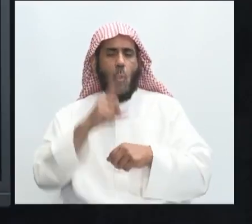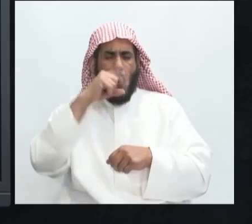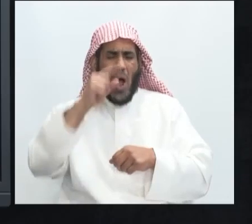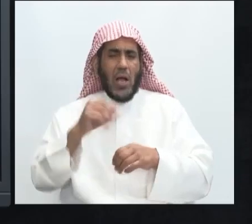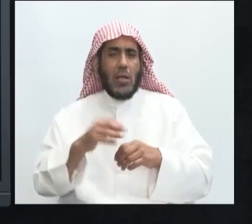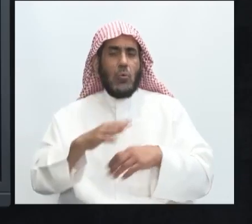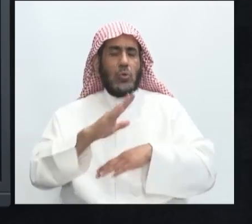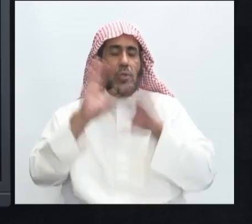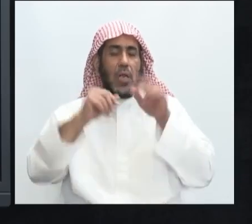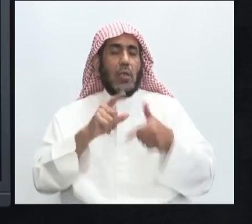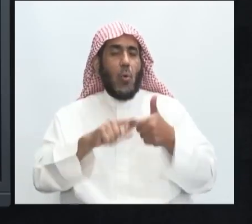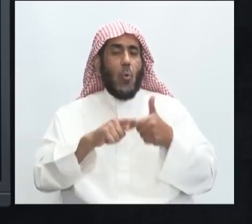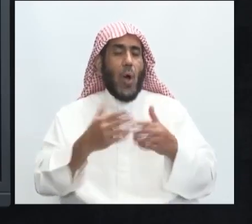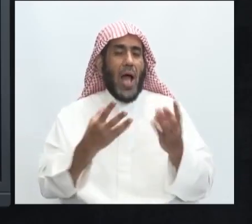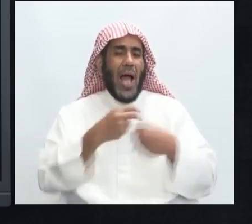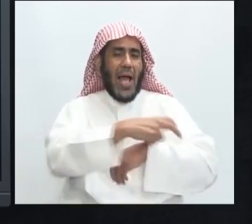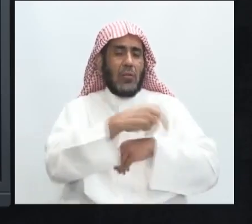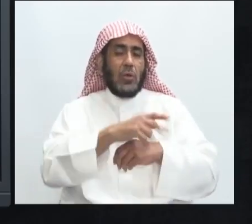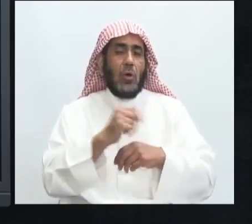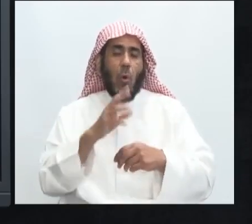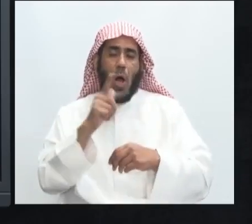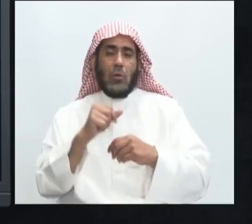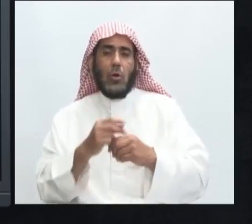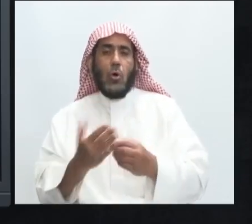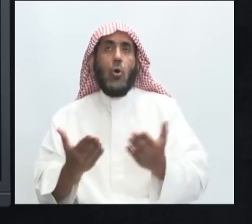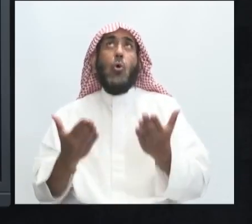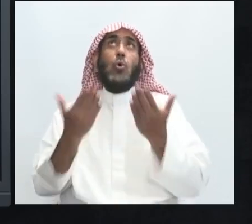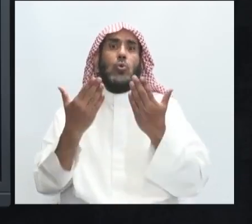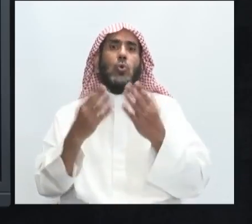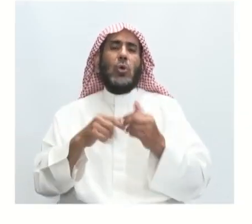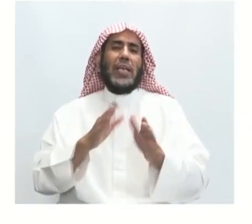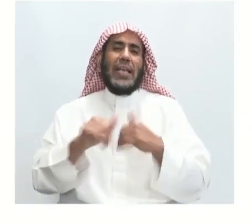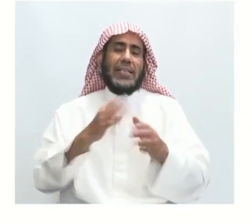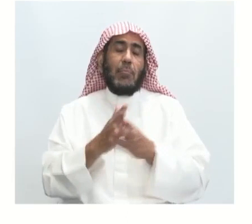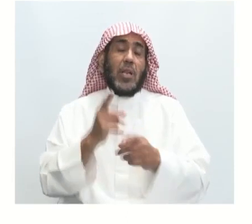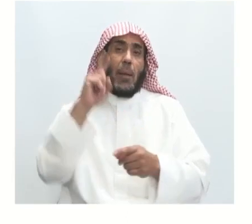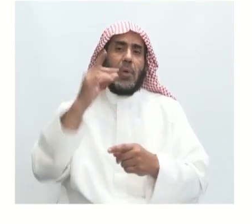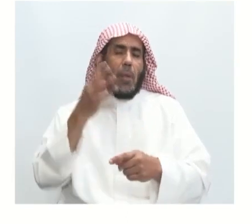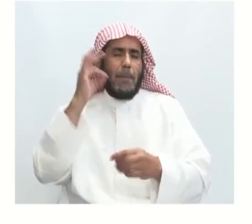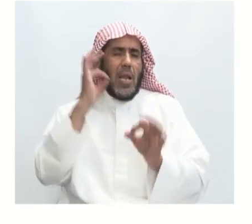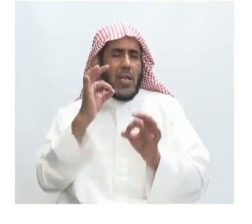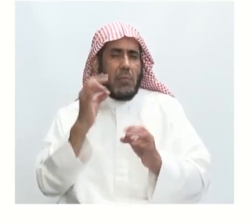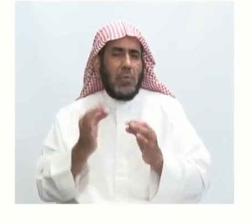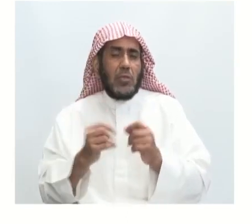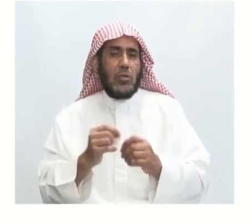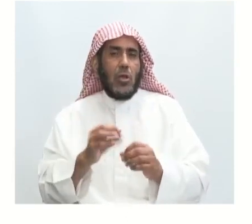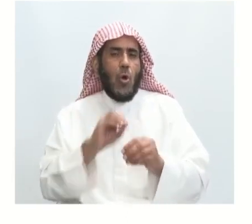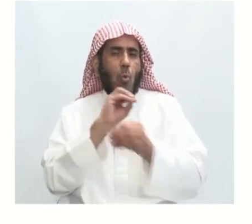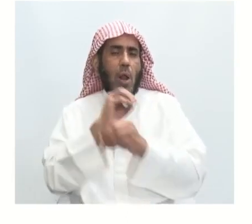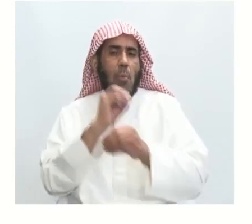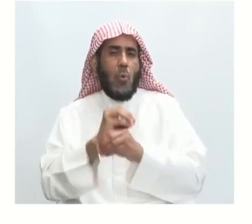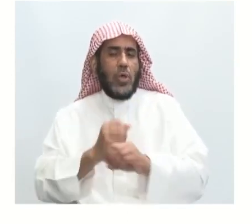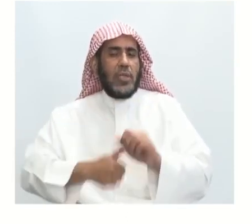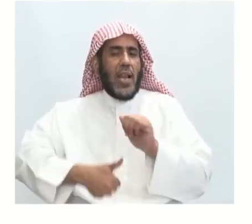واتوا نلاحظوا في قوله تعالى كذلك وقال تعالى ادعوا الى سبيل ربك بالحكمه والموعظه